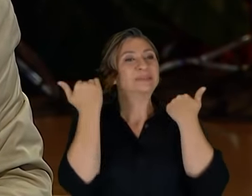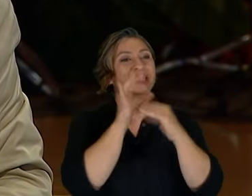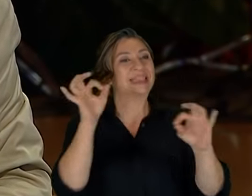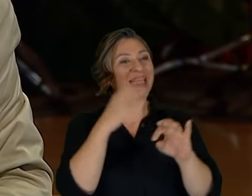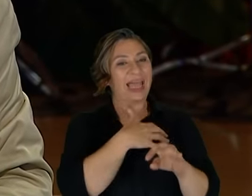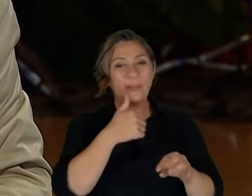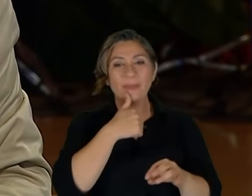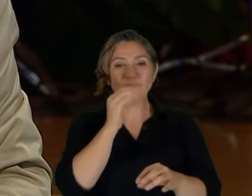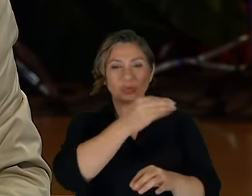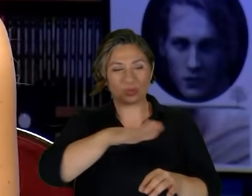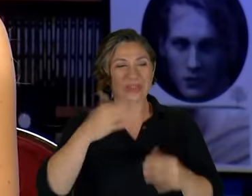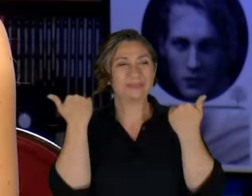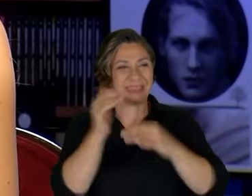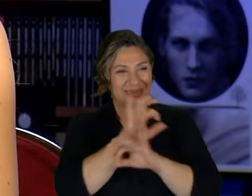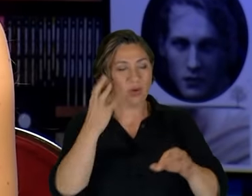çocukların ailelerine